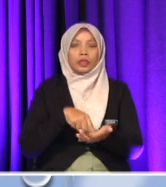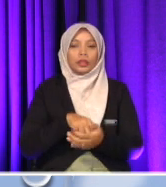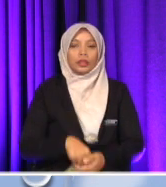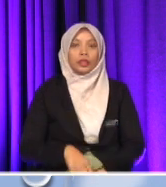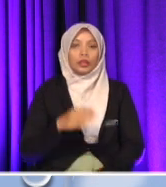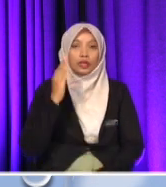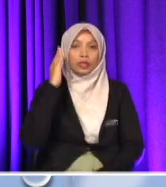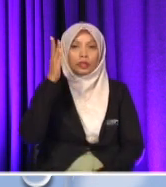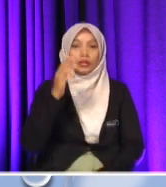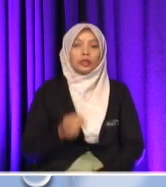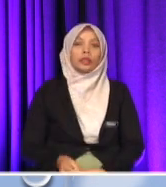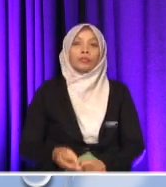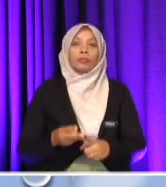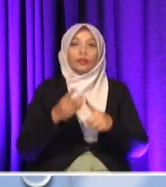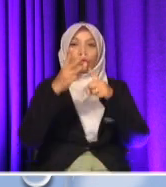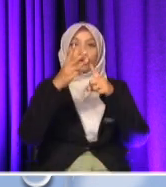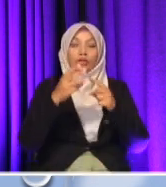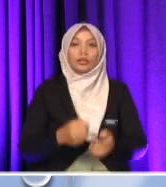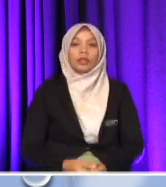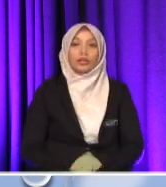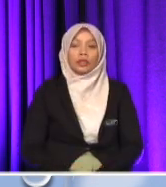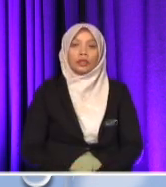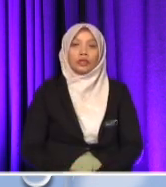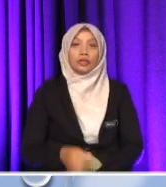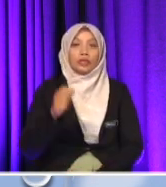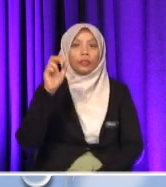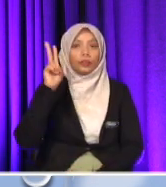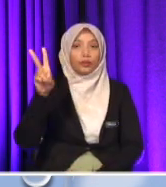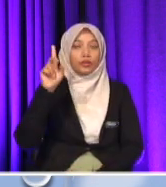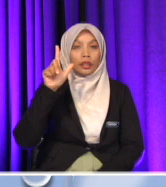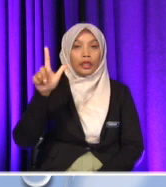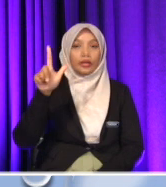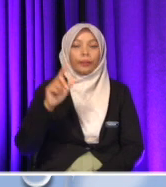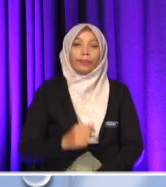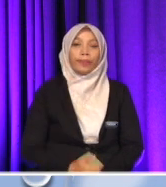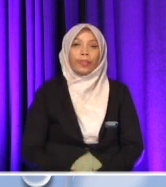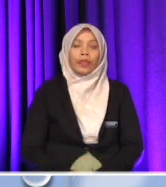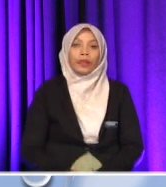atas adalah tadi adalah VL, yang di bawah adalah